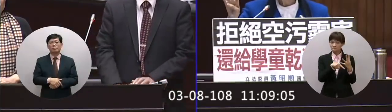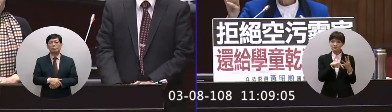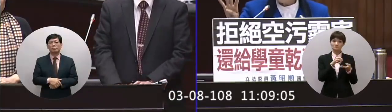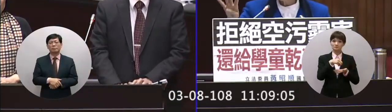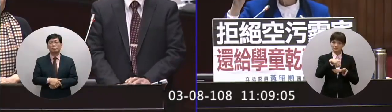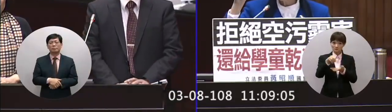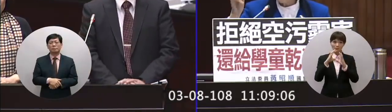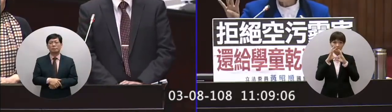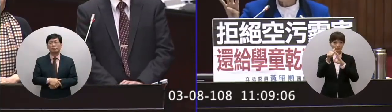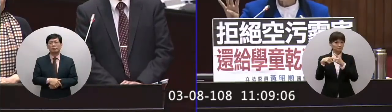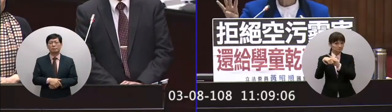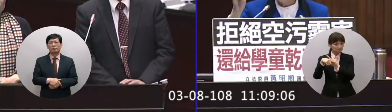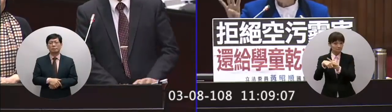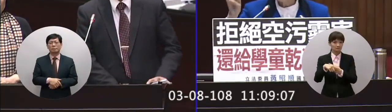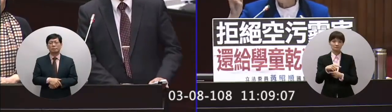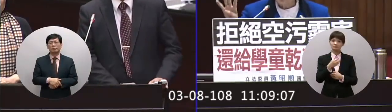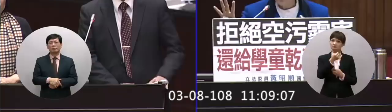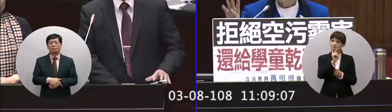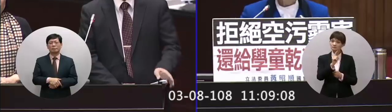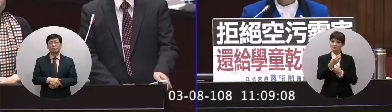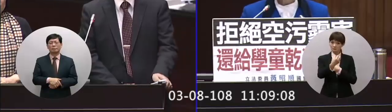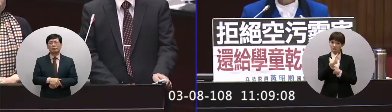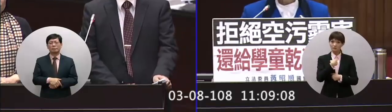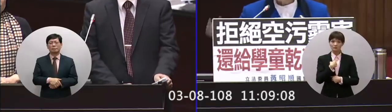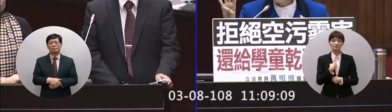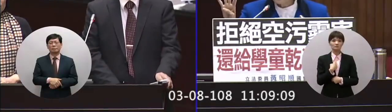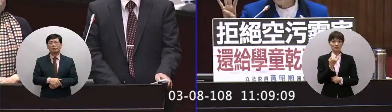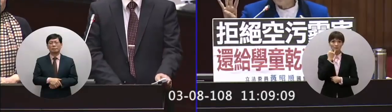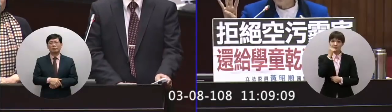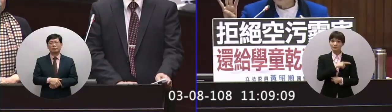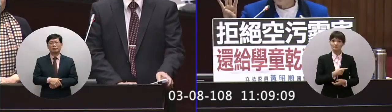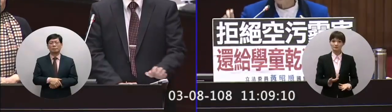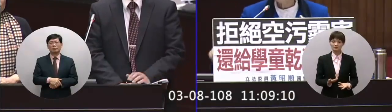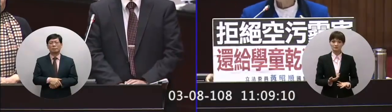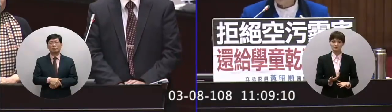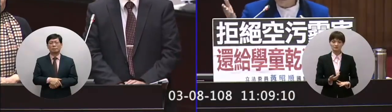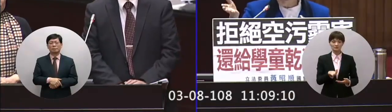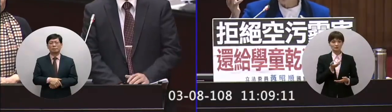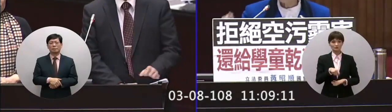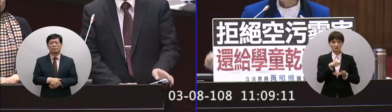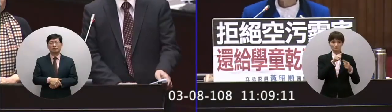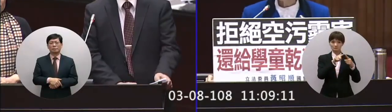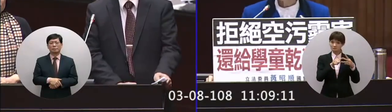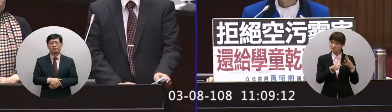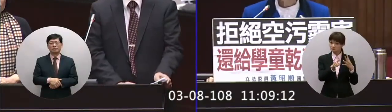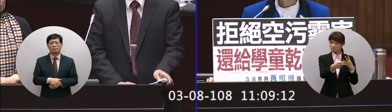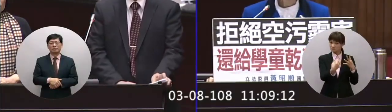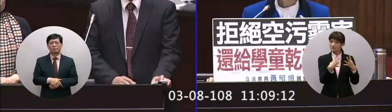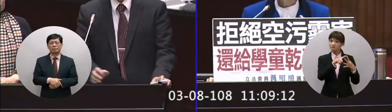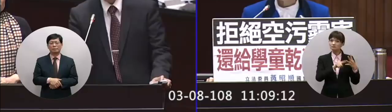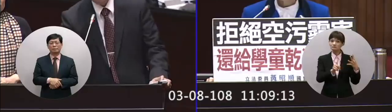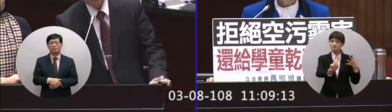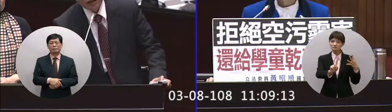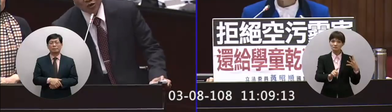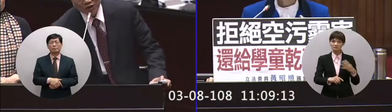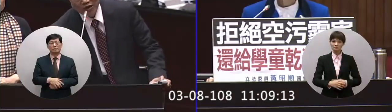去？什么时候告诉我可不可以做？我刚才提的四个问题啊，你跟我重复， 讲一次。 即